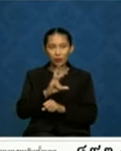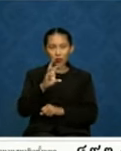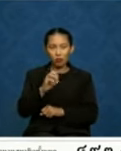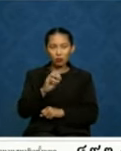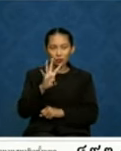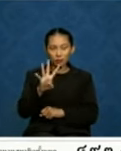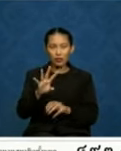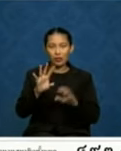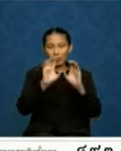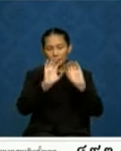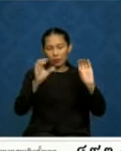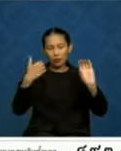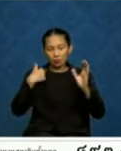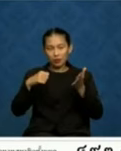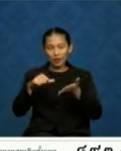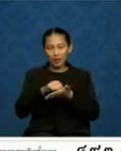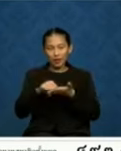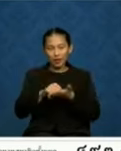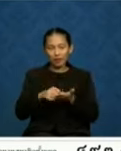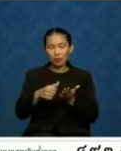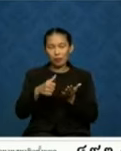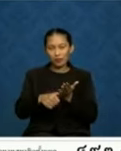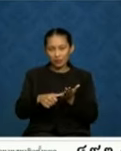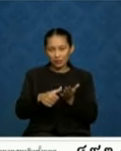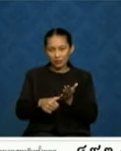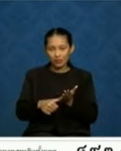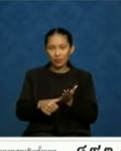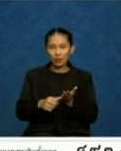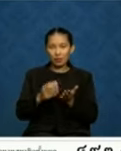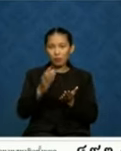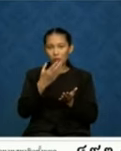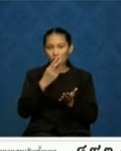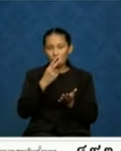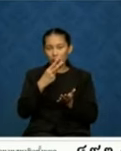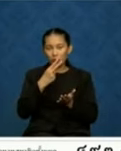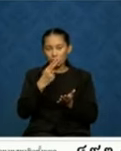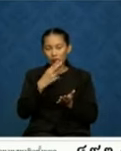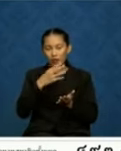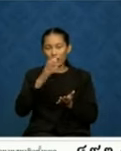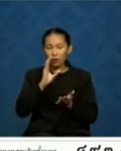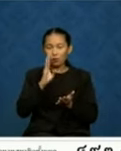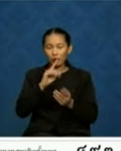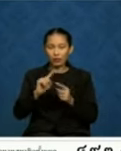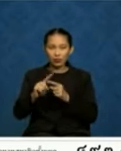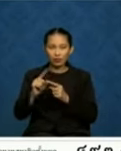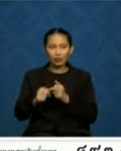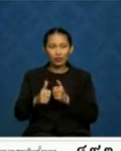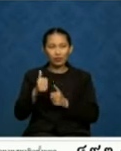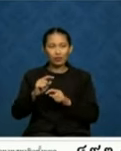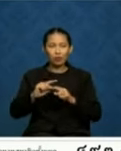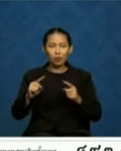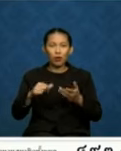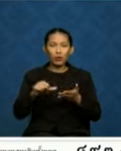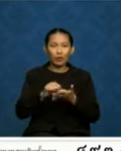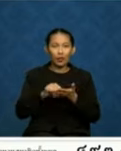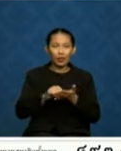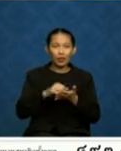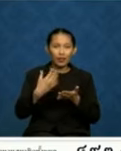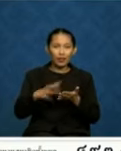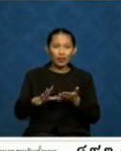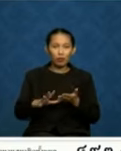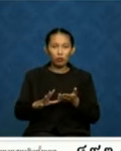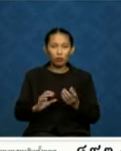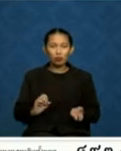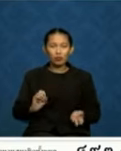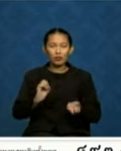ทางรัฐบาลก็มีการแก้ไขภาษีสรรพสามิตอีกนะครับเพื่อหวังว่ามันจะดีขึ้นนะครับแต่ปรากฏว่าการแก้ไขกลับทำ